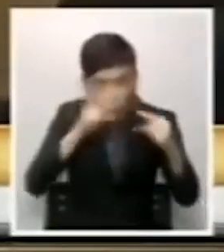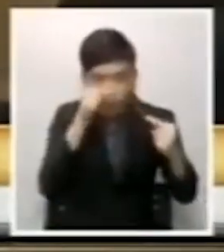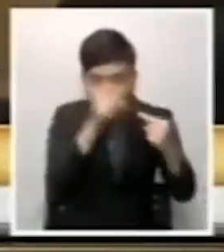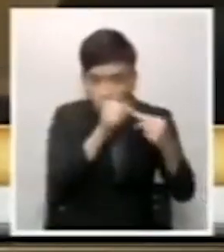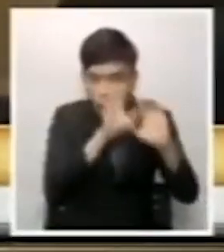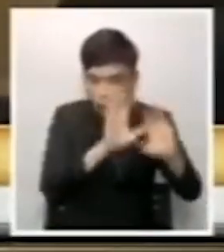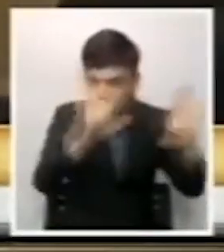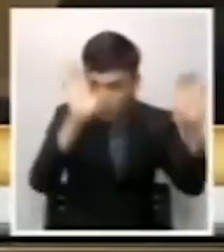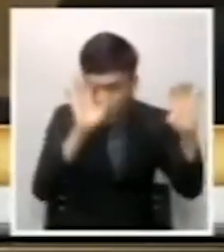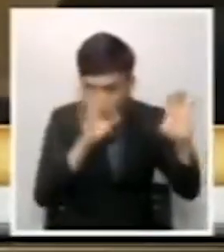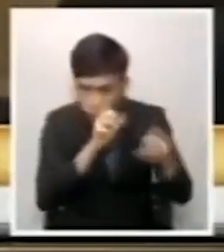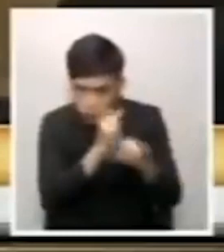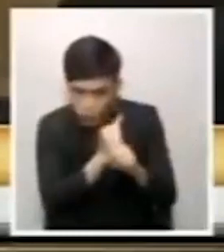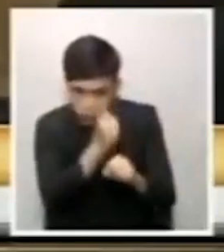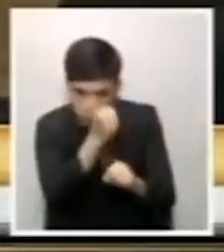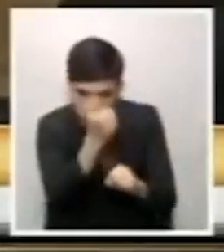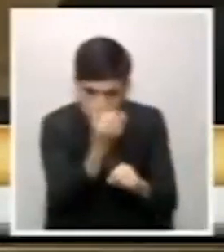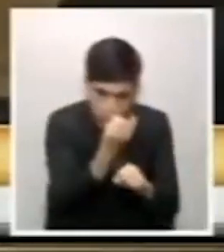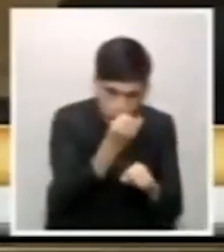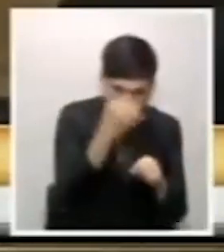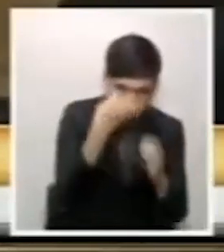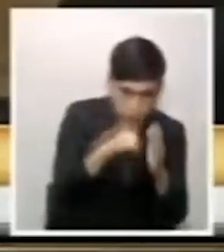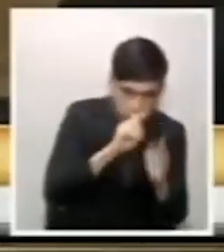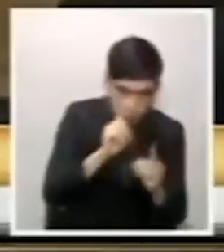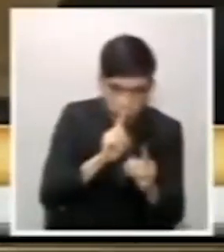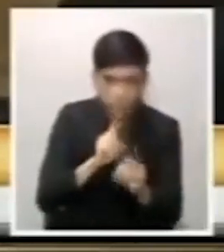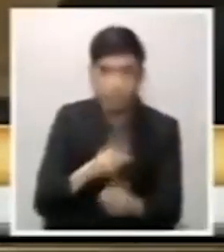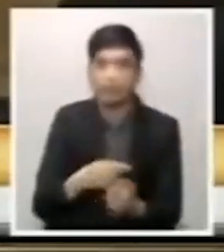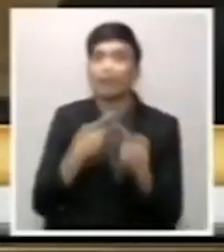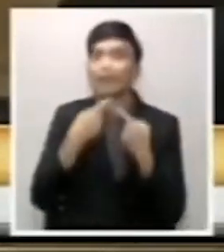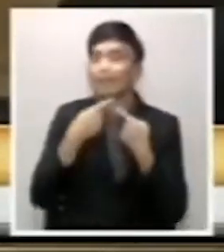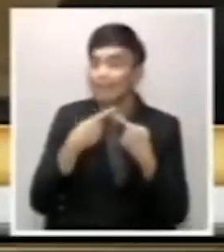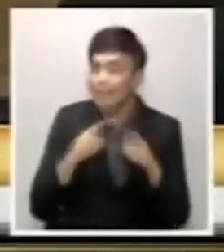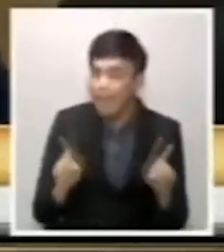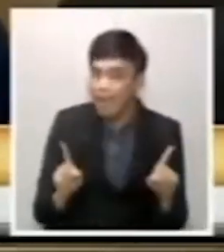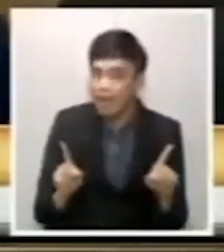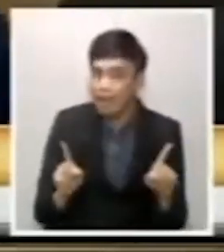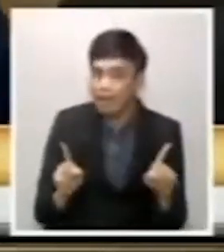ว่าเป็นอย่างไรแต่ท่านประธานครับ